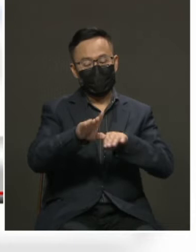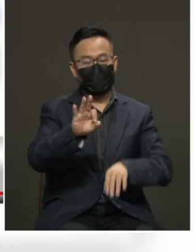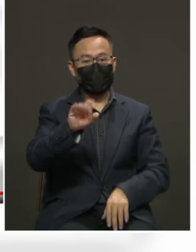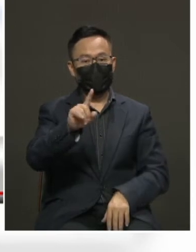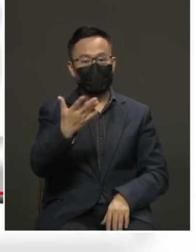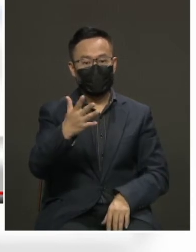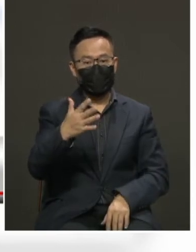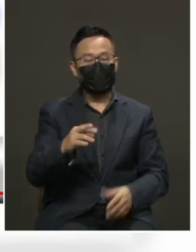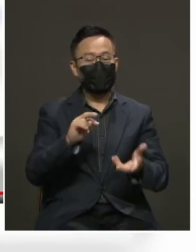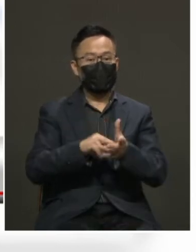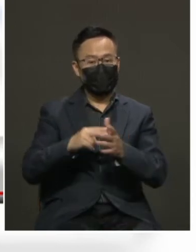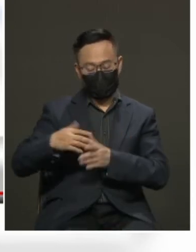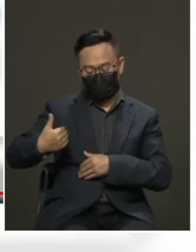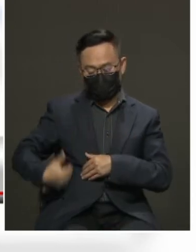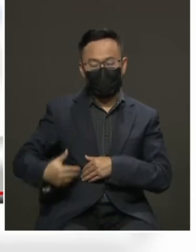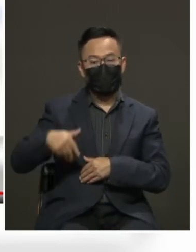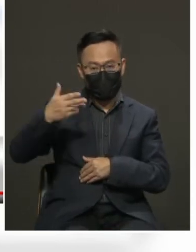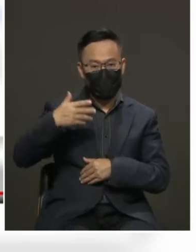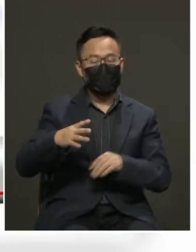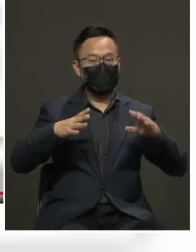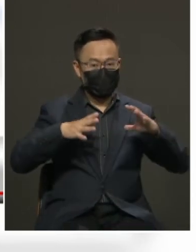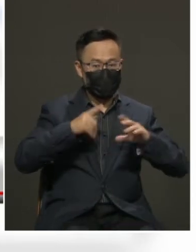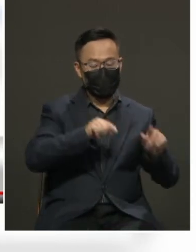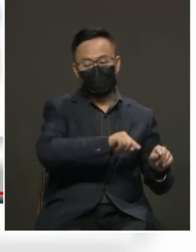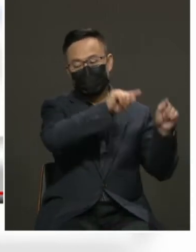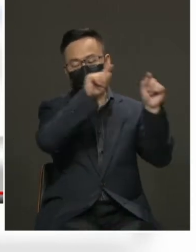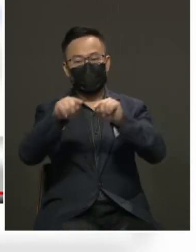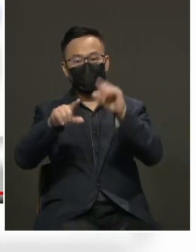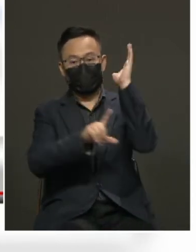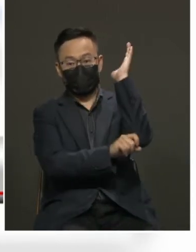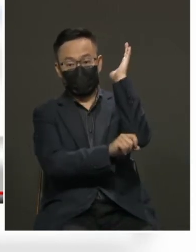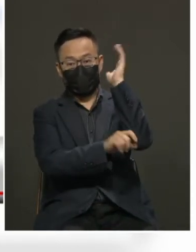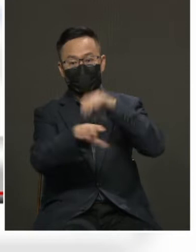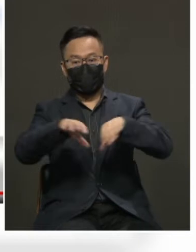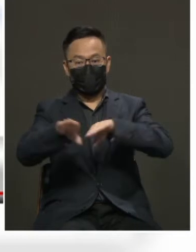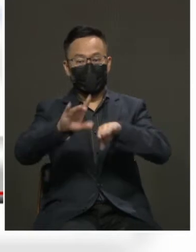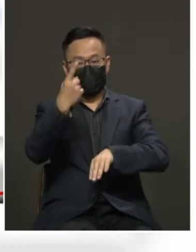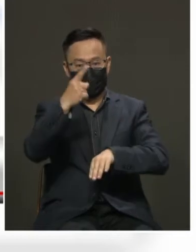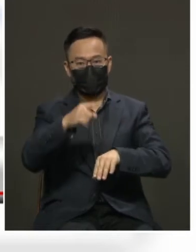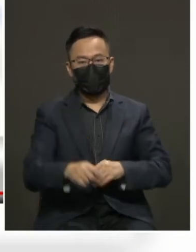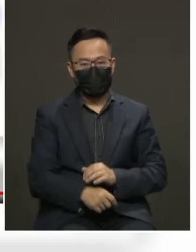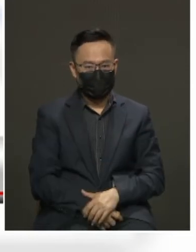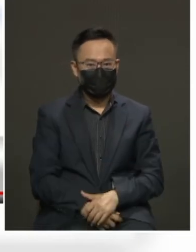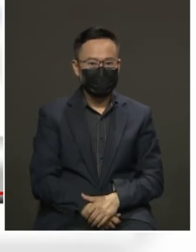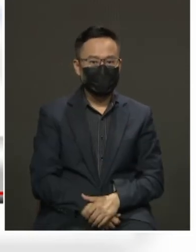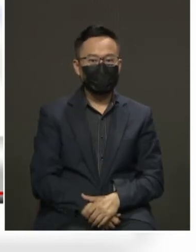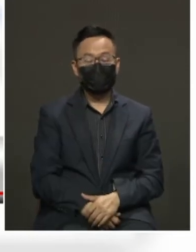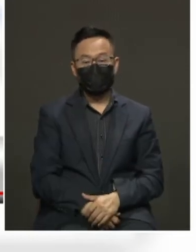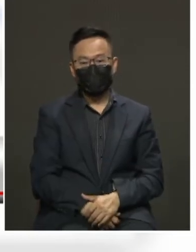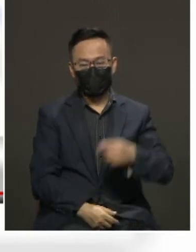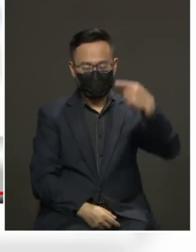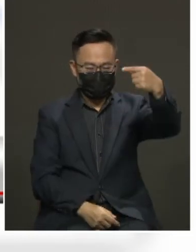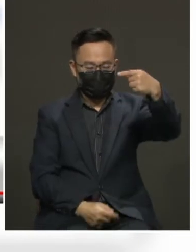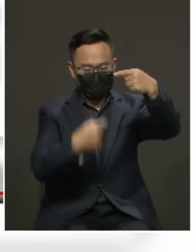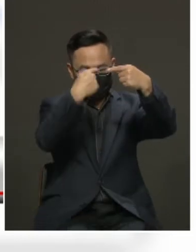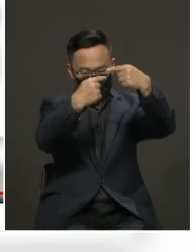ดน้ำหนักก่อนลุยที่สิงคโปร์ และมีแผลเท่ๆติดตัวอ่ะคุณผู้ชมด ูคูสกา สอใช่เขาไล่มาแบบนี้เล